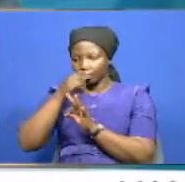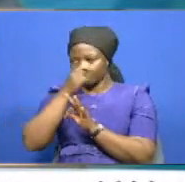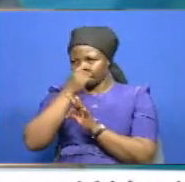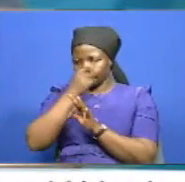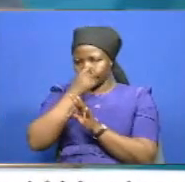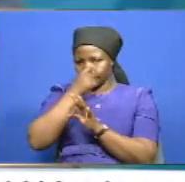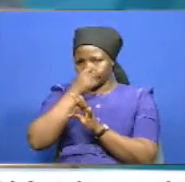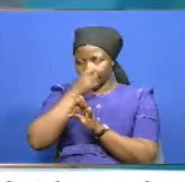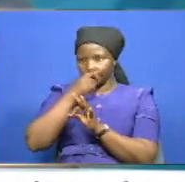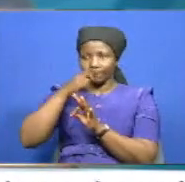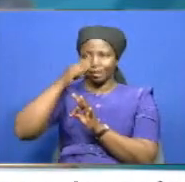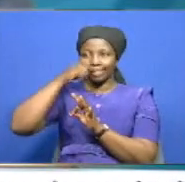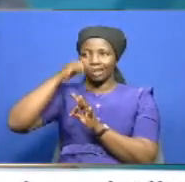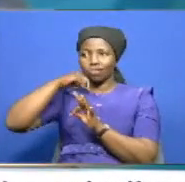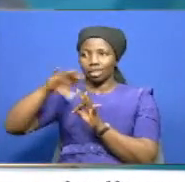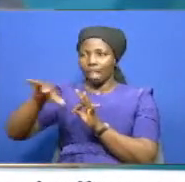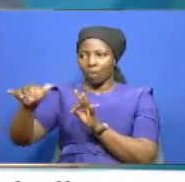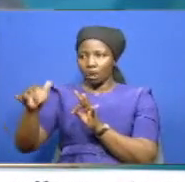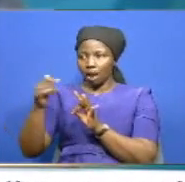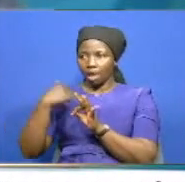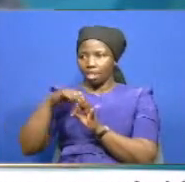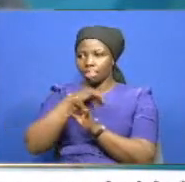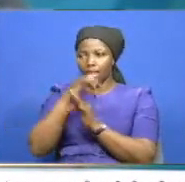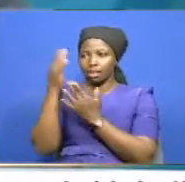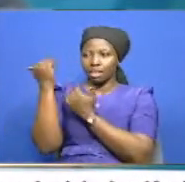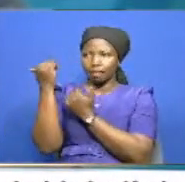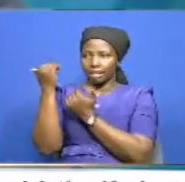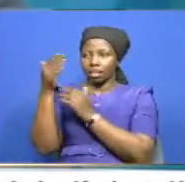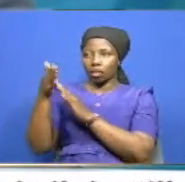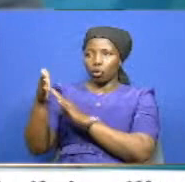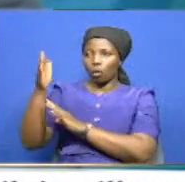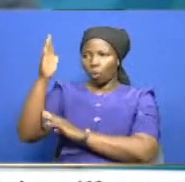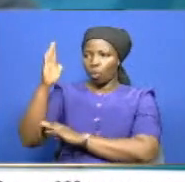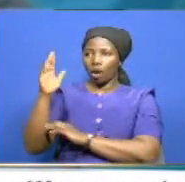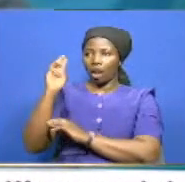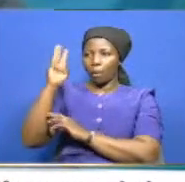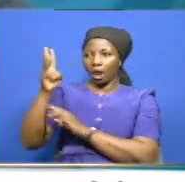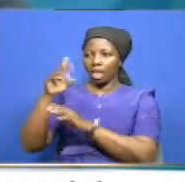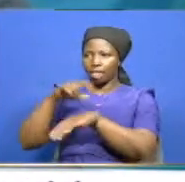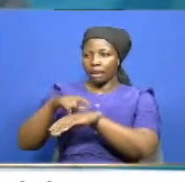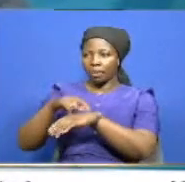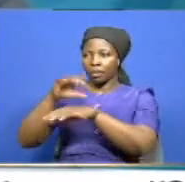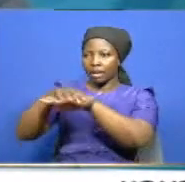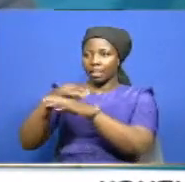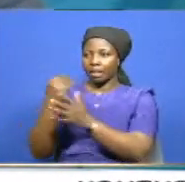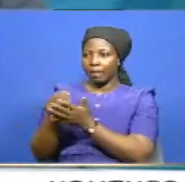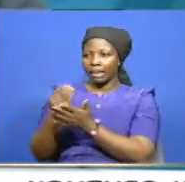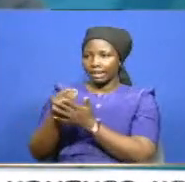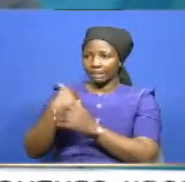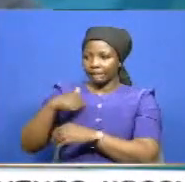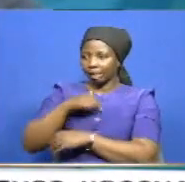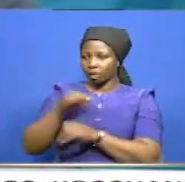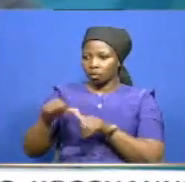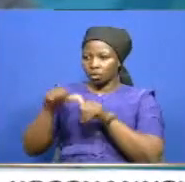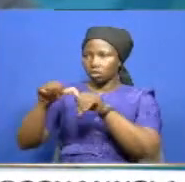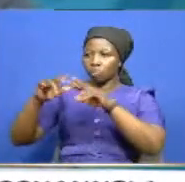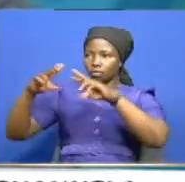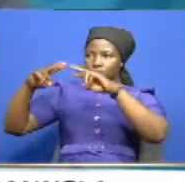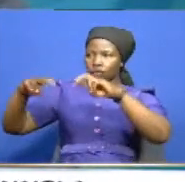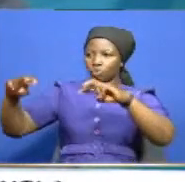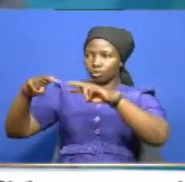town, and tunatarajia majaliwa tukipata pesa, na tunatafuta hiyo pesa and